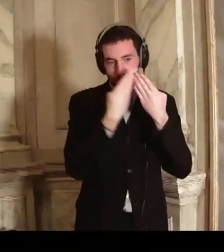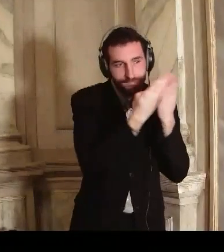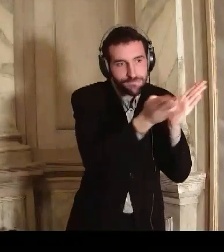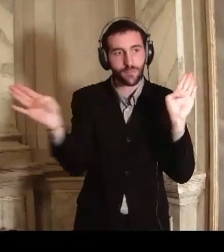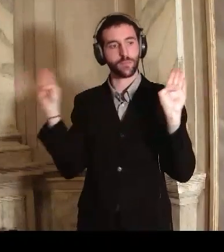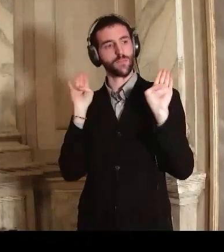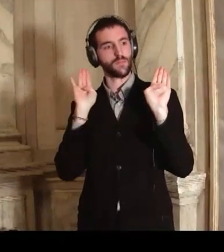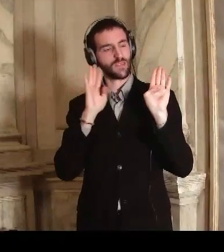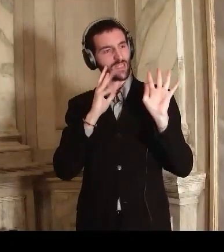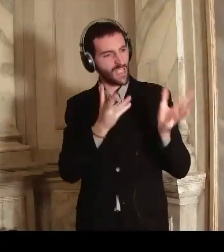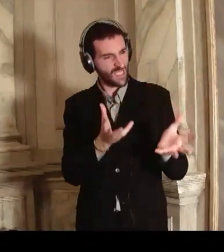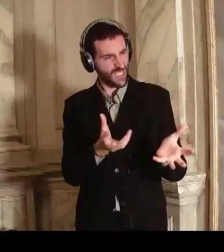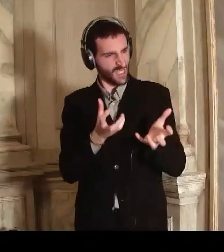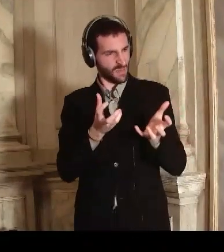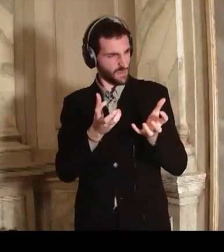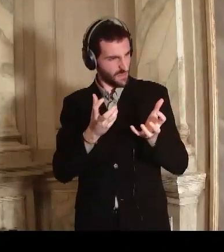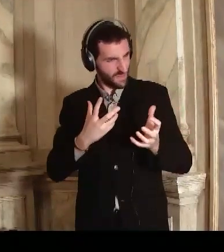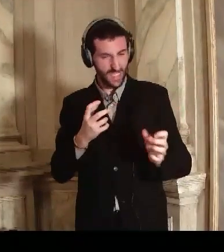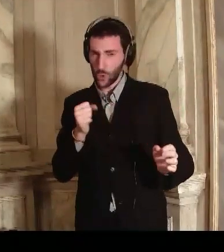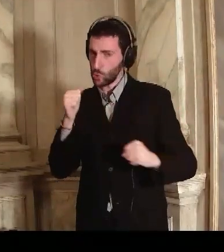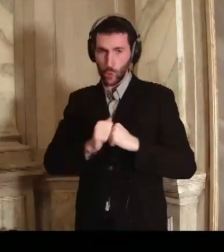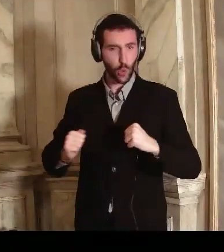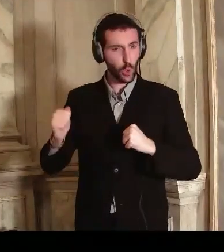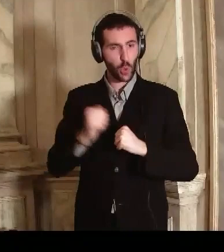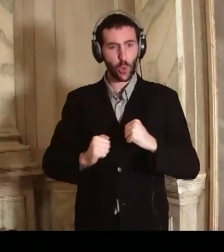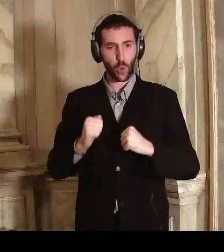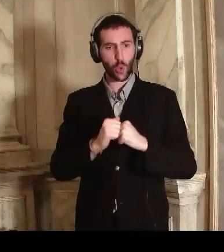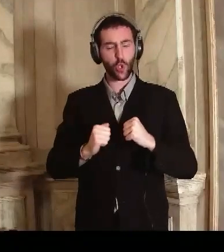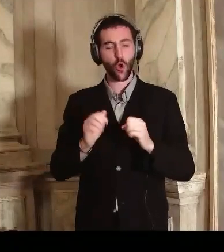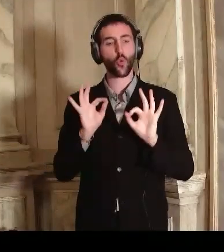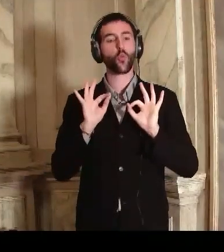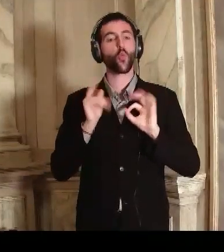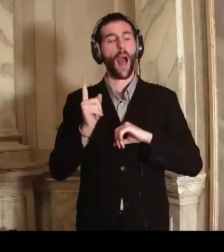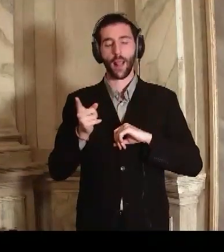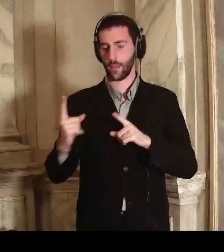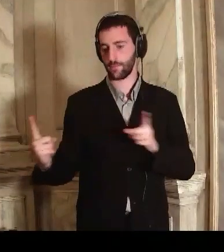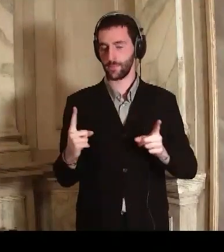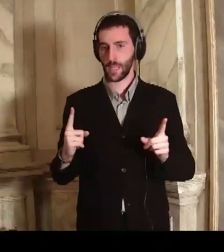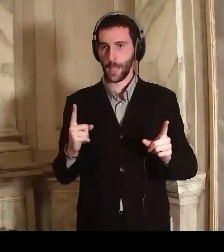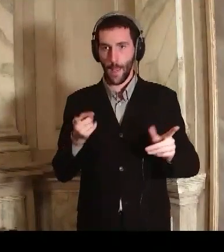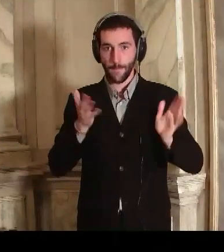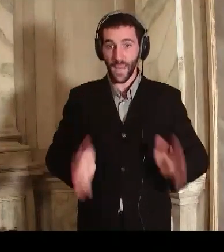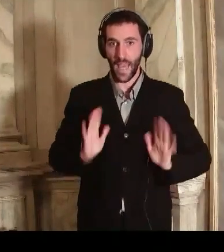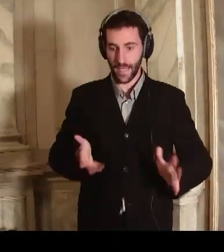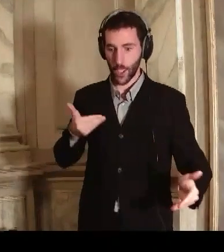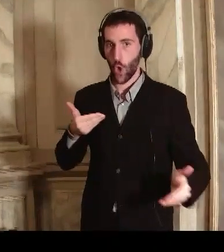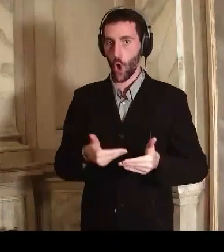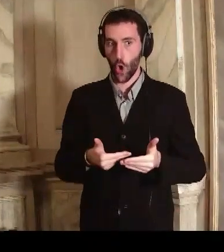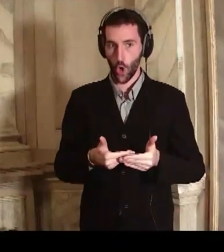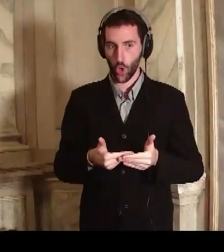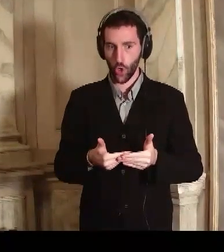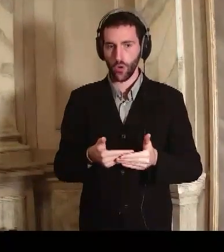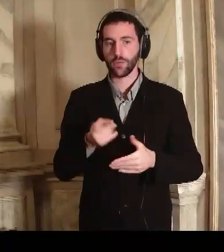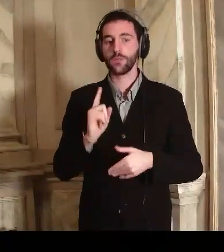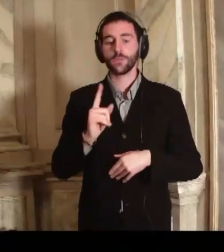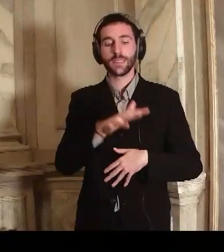portano alla superficie la sensazione di un pericolo incombente, raffigurando la nostra condizione